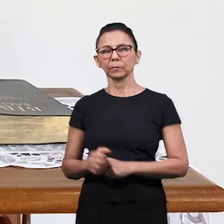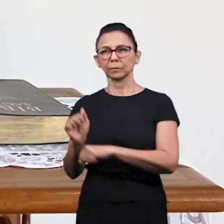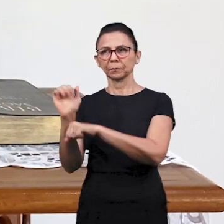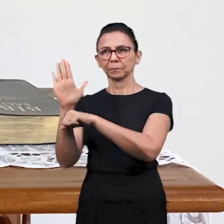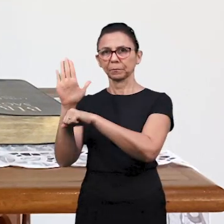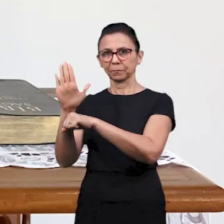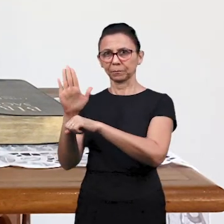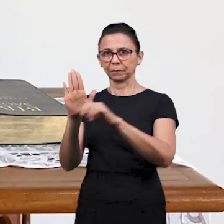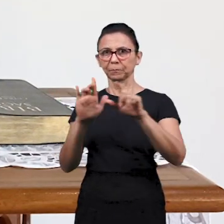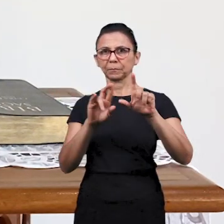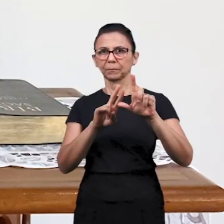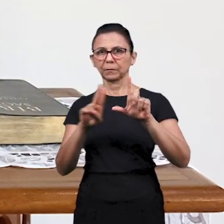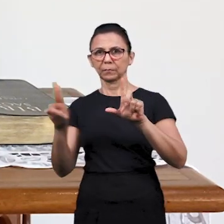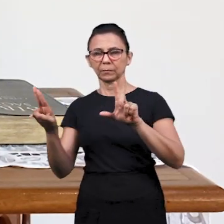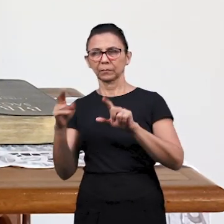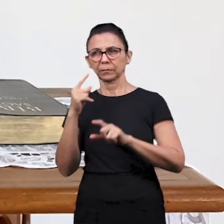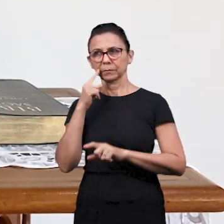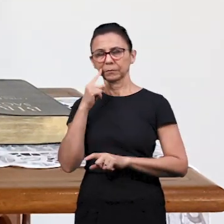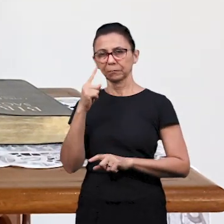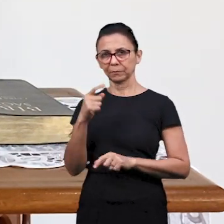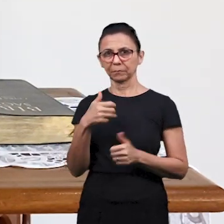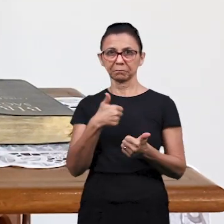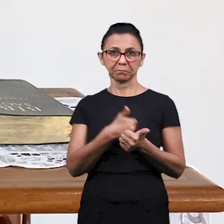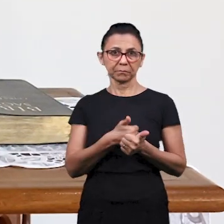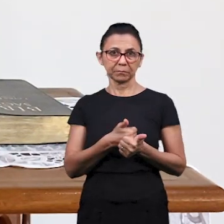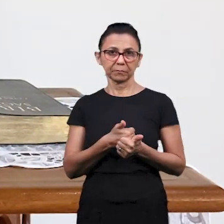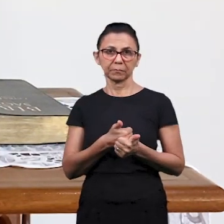Disponível na tela, para que todos possam acompanhar. И